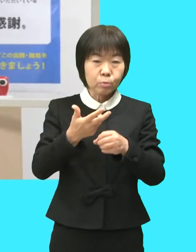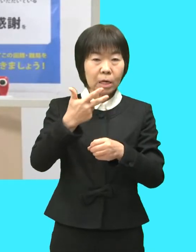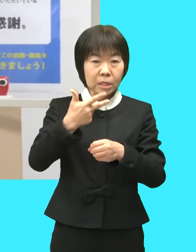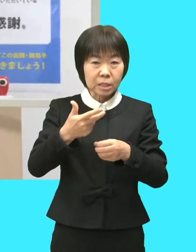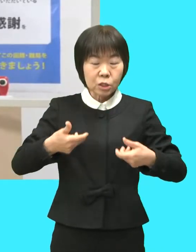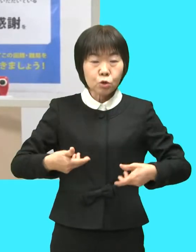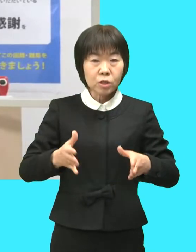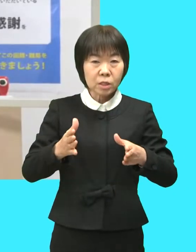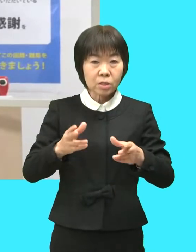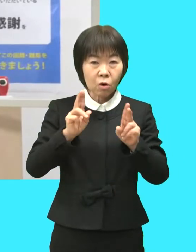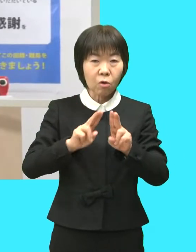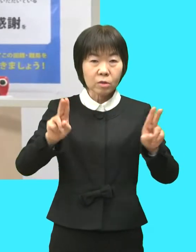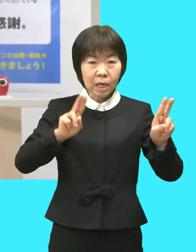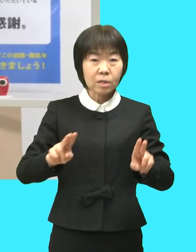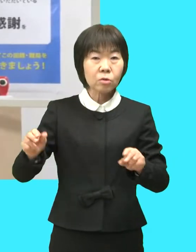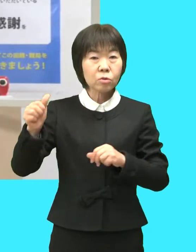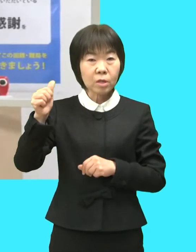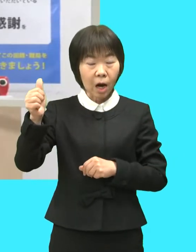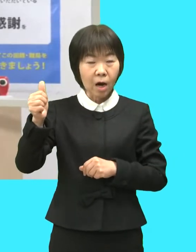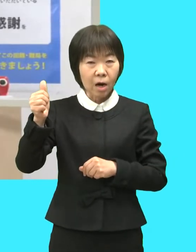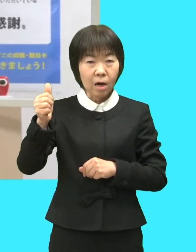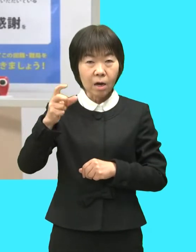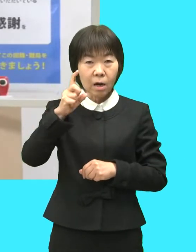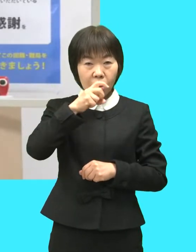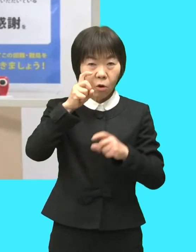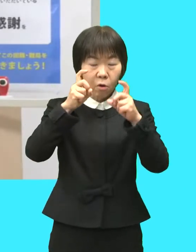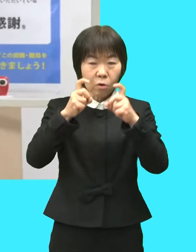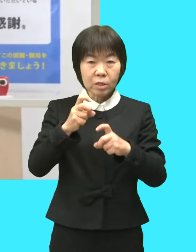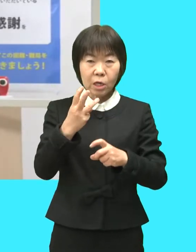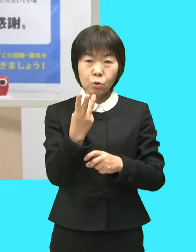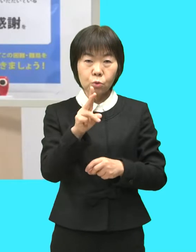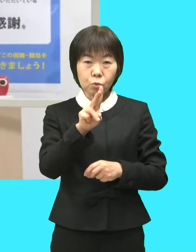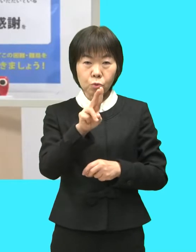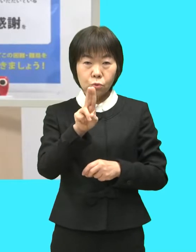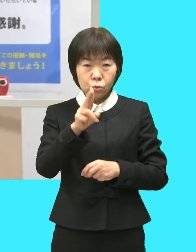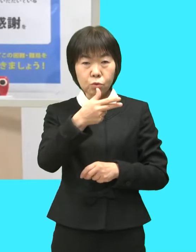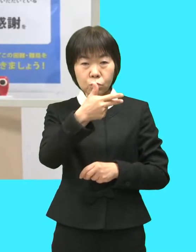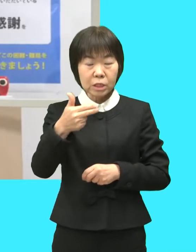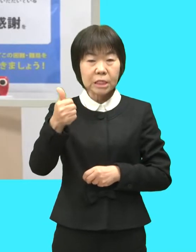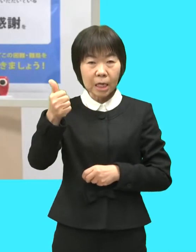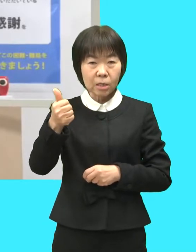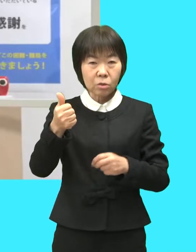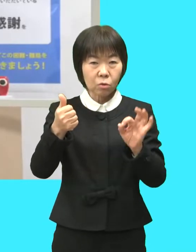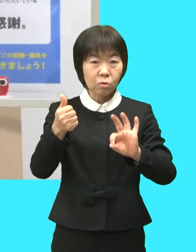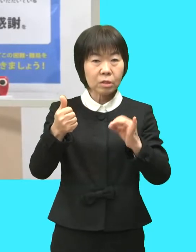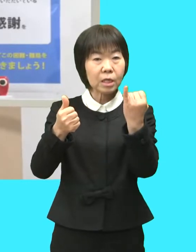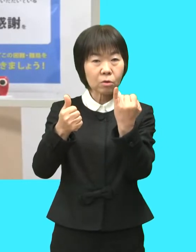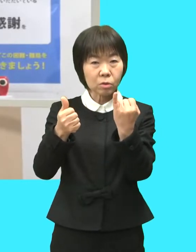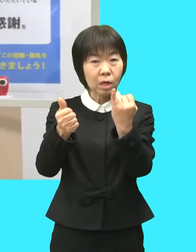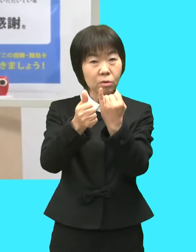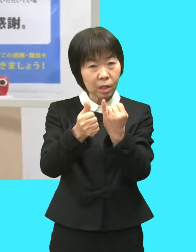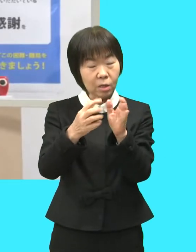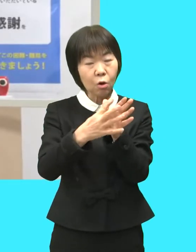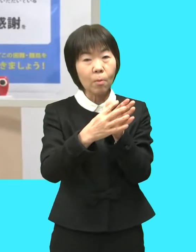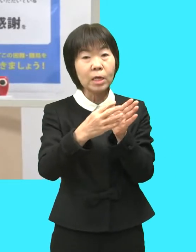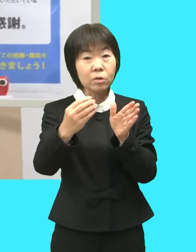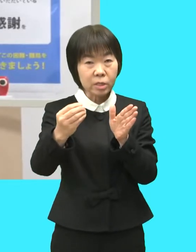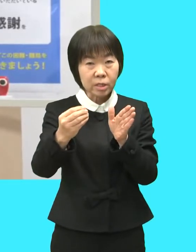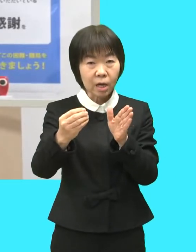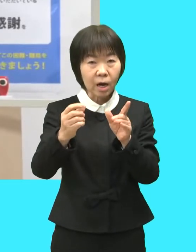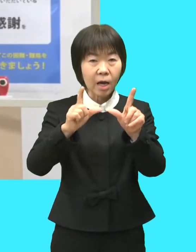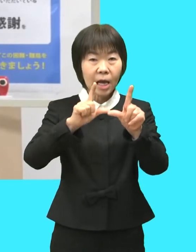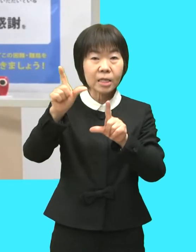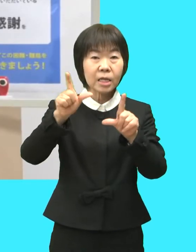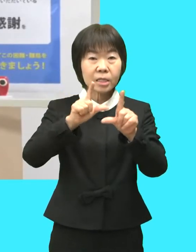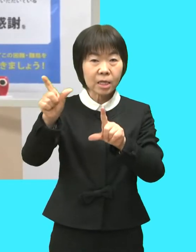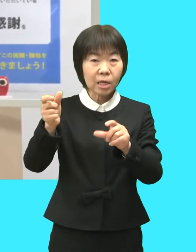出身の作曲家古関裕二さんと金子さんご夫妻をモデルにした